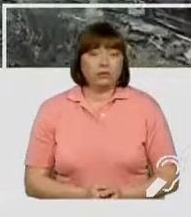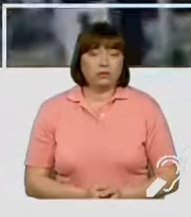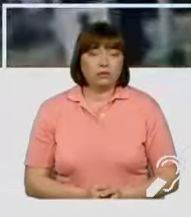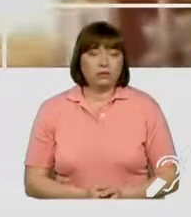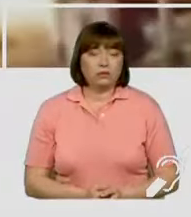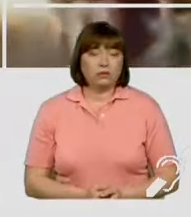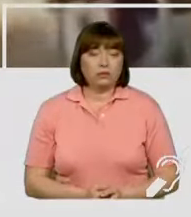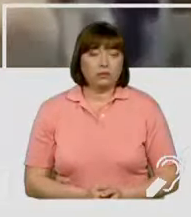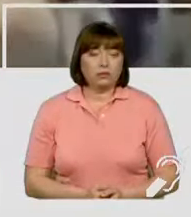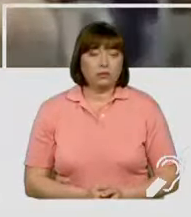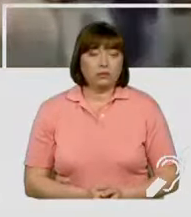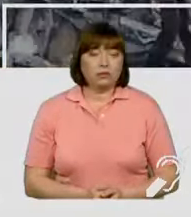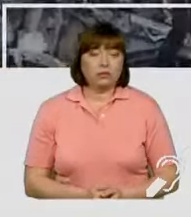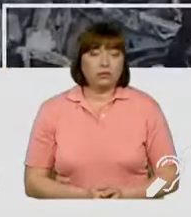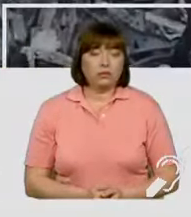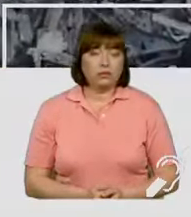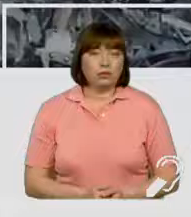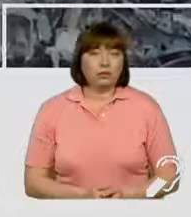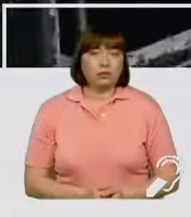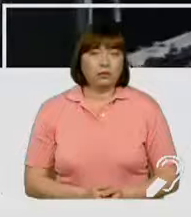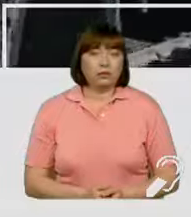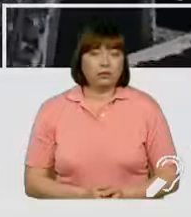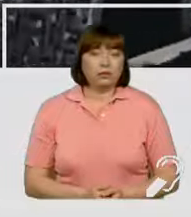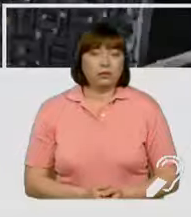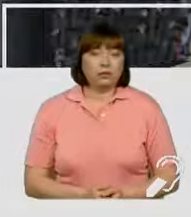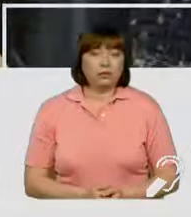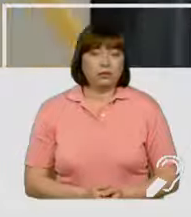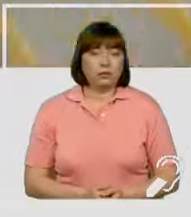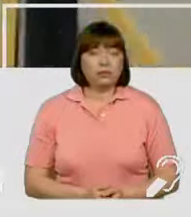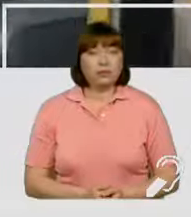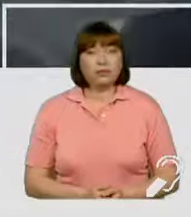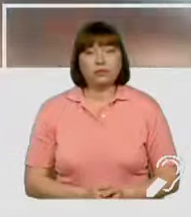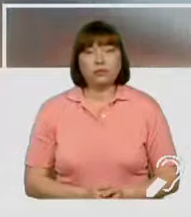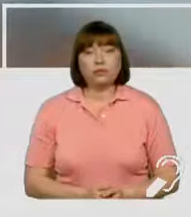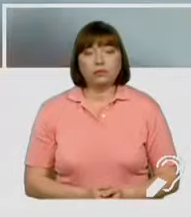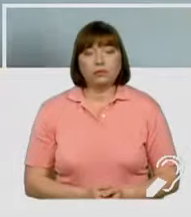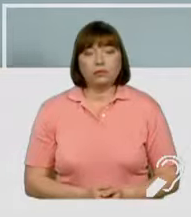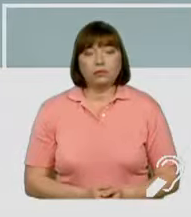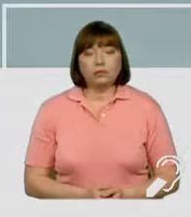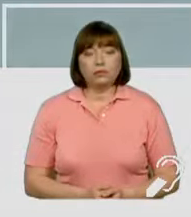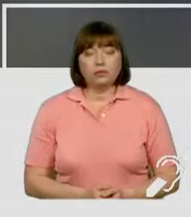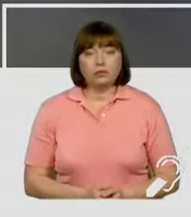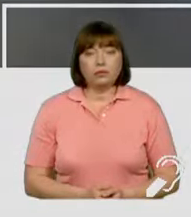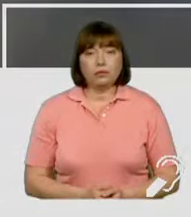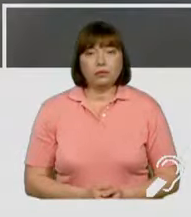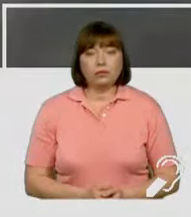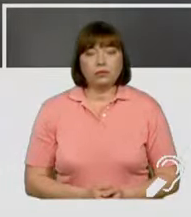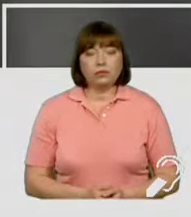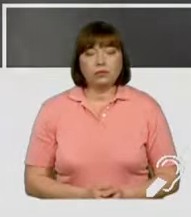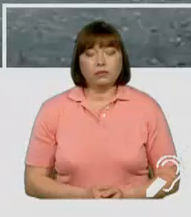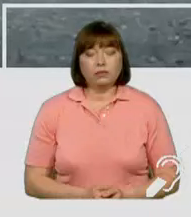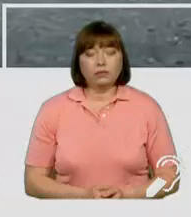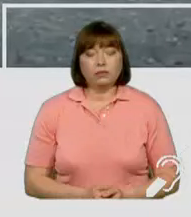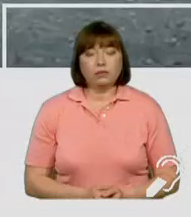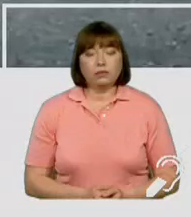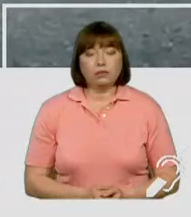air defense missiles which Russia employs to terrorize the land. There is not a single